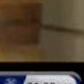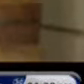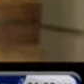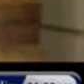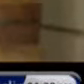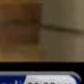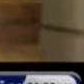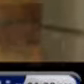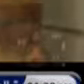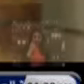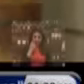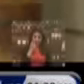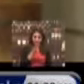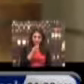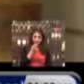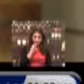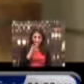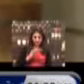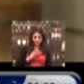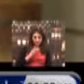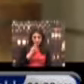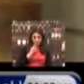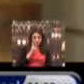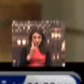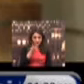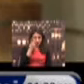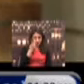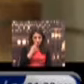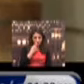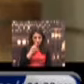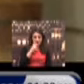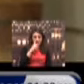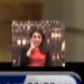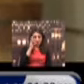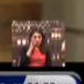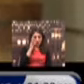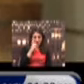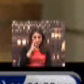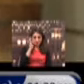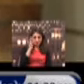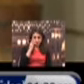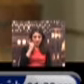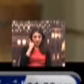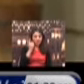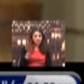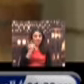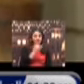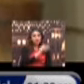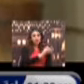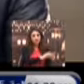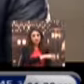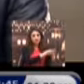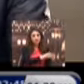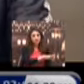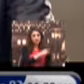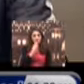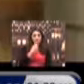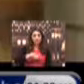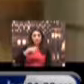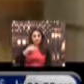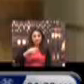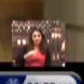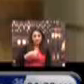زي ما كنت بقول من شوية عن أحمد ناصر، هو شاب في الثانوية العامة، تجربة جميلة جدا، عايزين نسمع منها حكايته إيه. أهلا بيك يا أحمد. أهلا سهلا